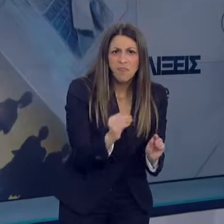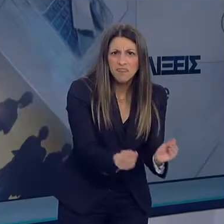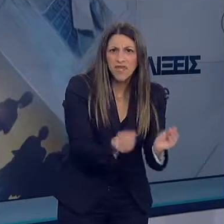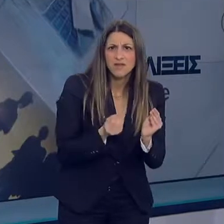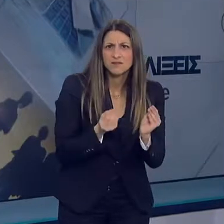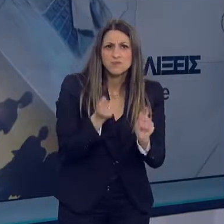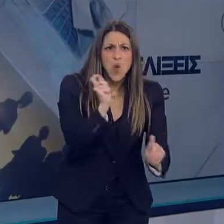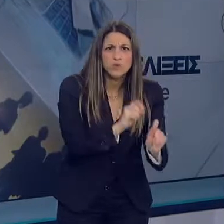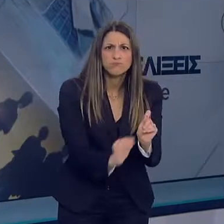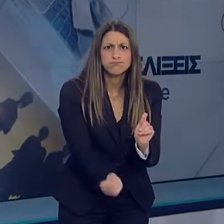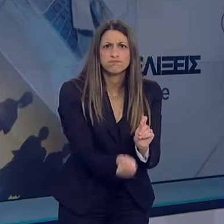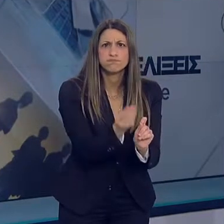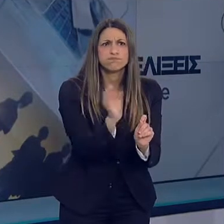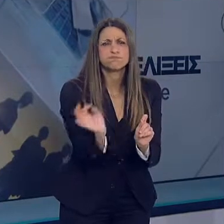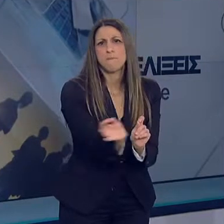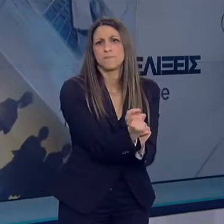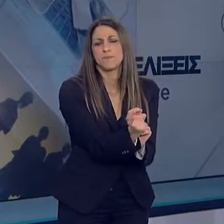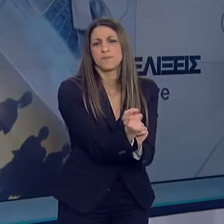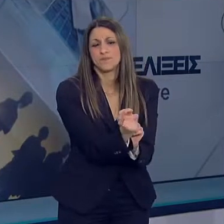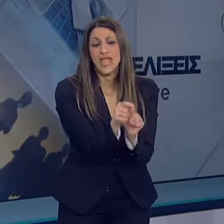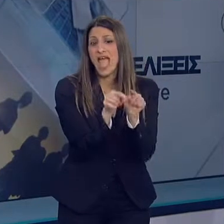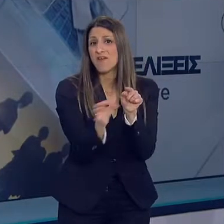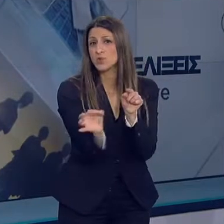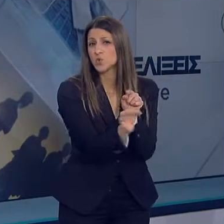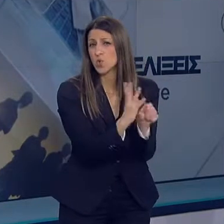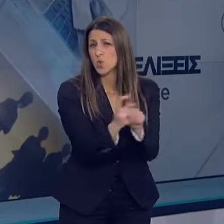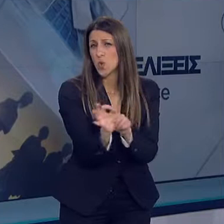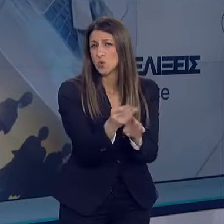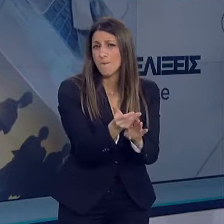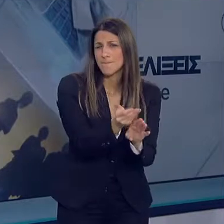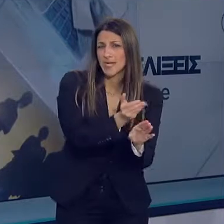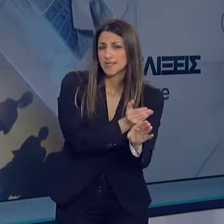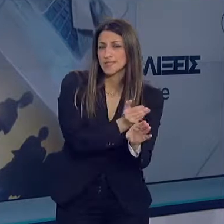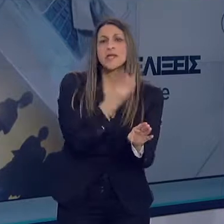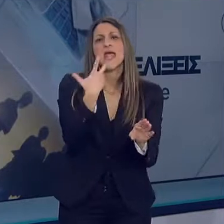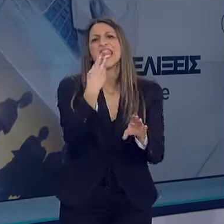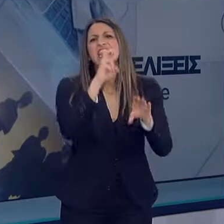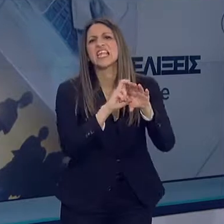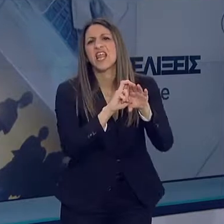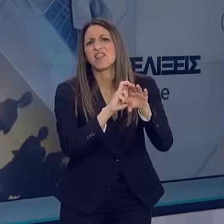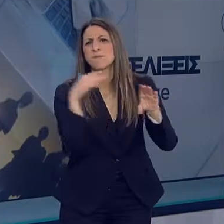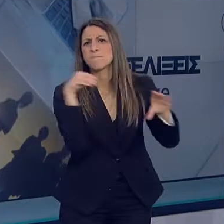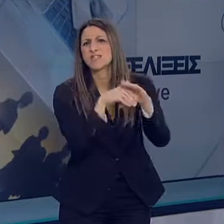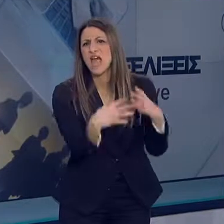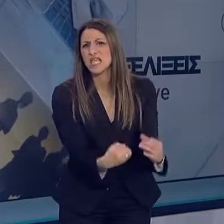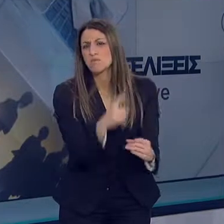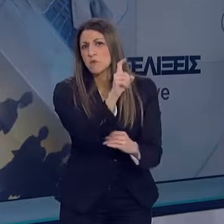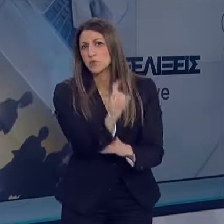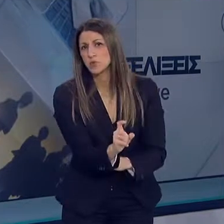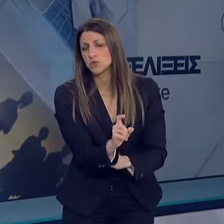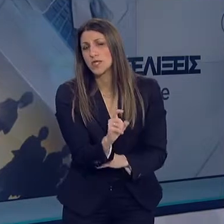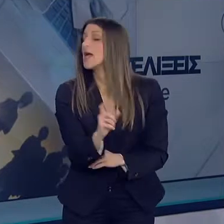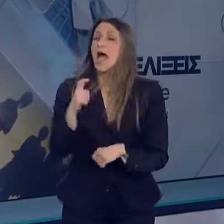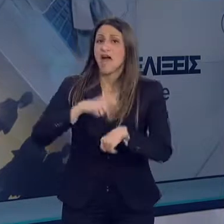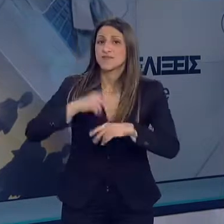οποίος ο πιο στενός συγγενικά του ιός στη φύση ανεβρίσκεται σε νυχτερίδες. Το μεγάλο πρόβλημα